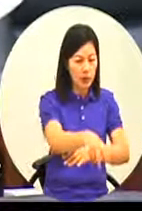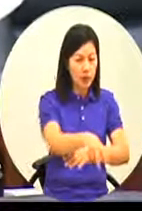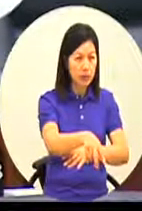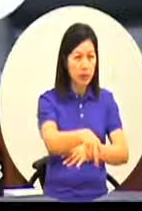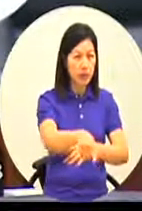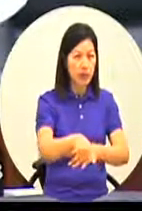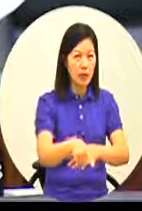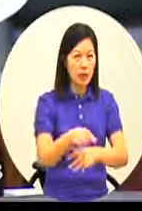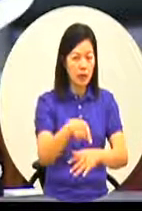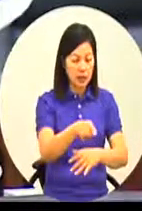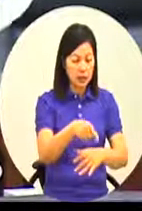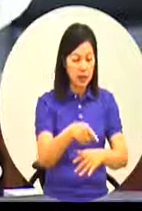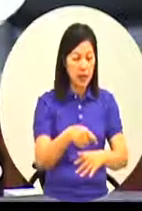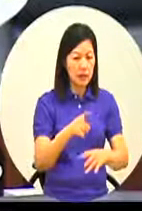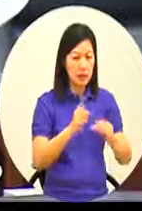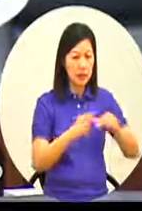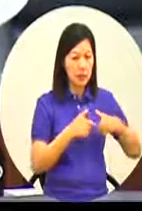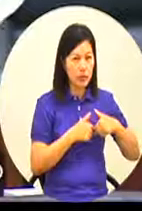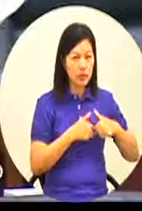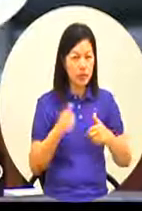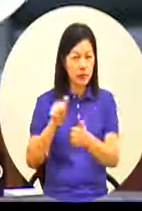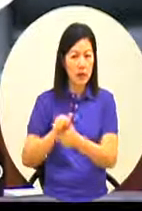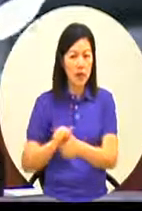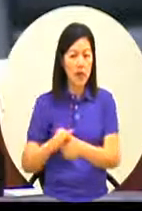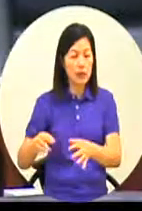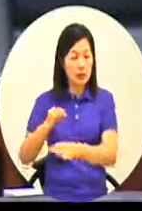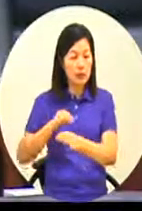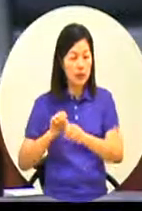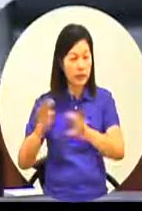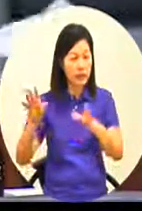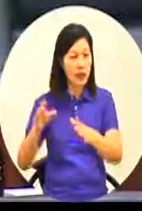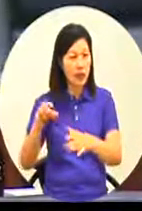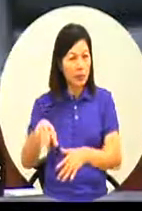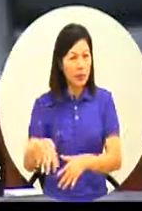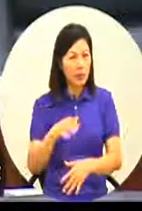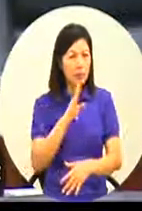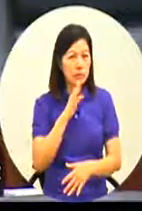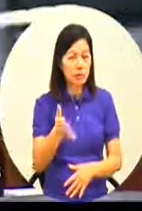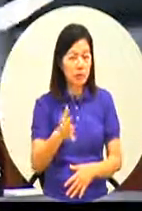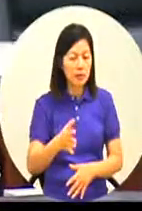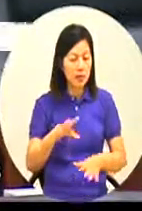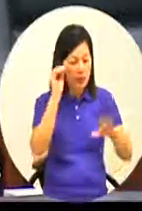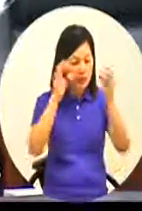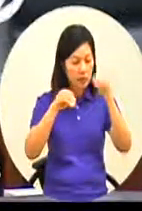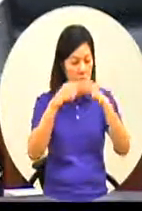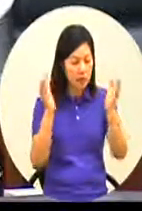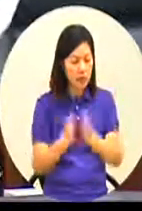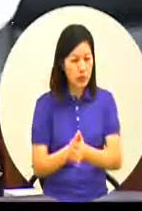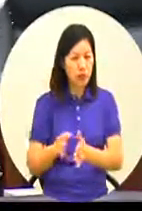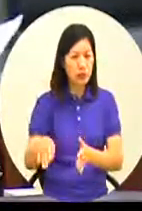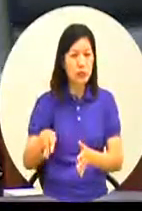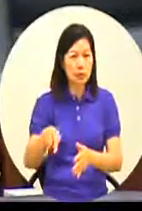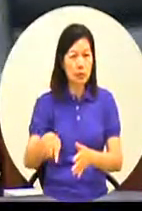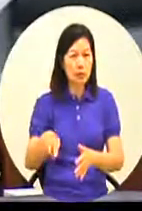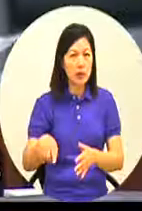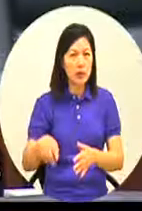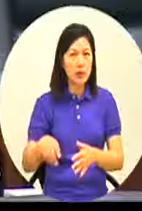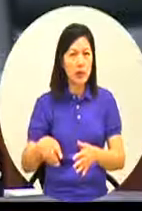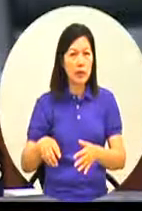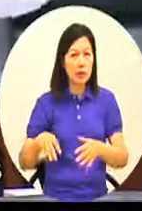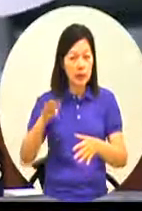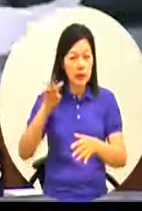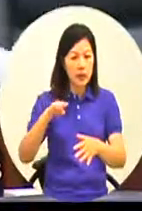资可不可以看到？你们是不是要靠经发局？是不是现在所有的资料都在经发局？然后呢，到时候你们要做这些事情的时候，